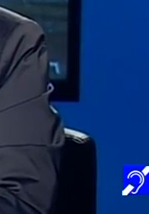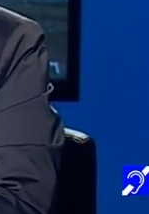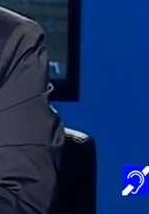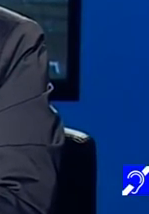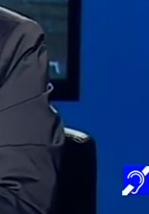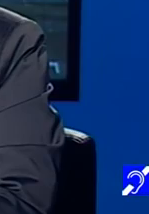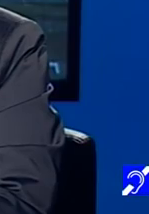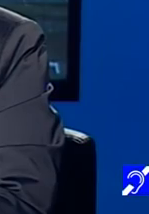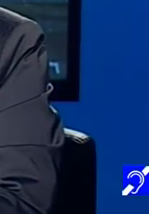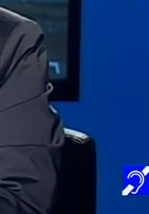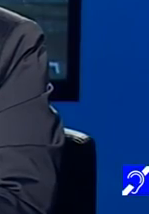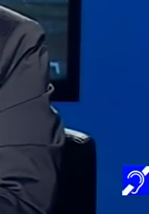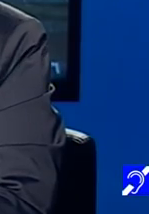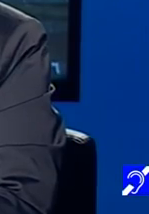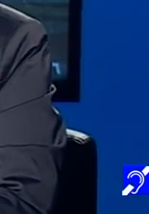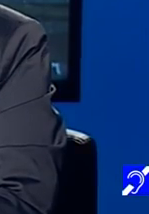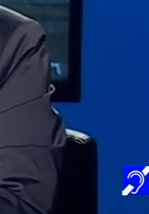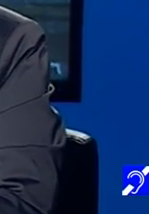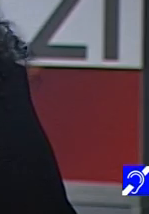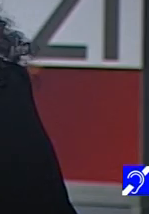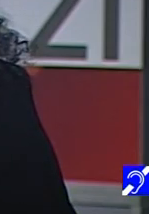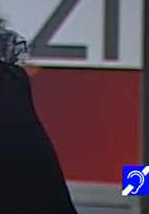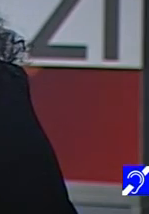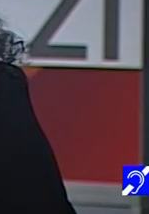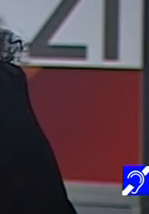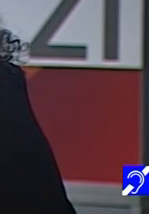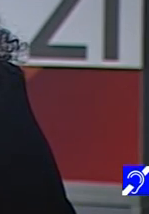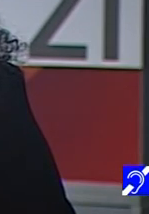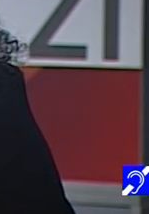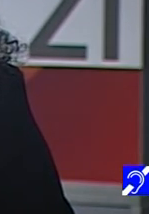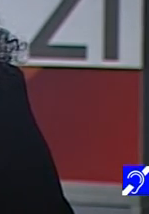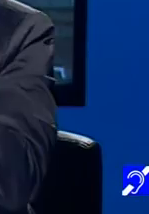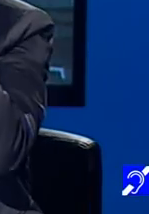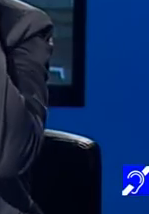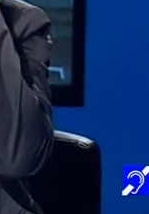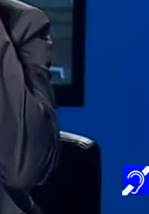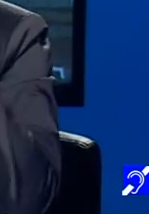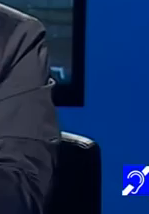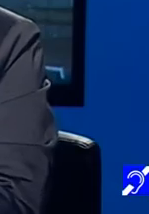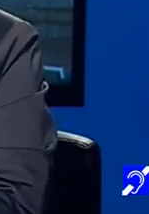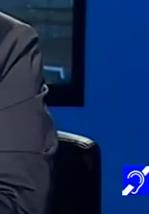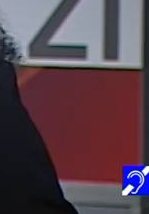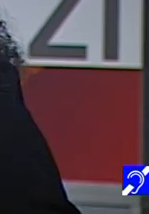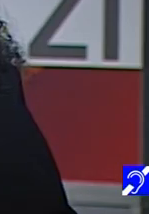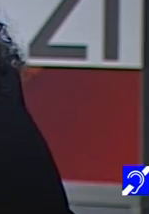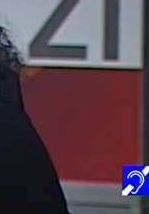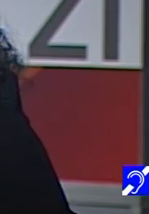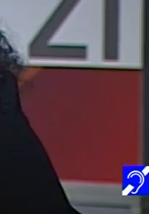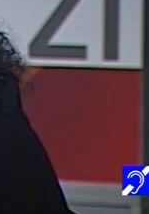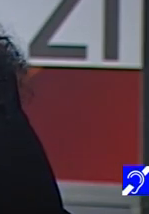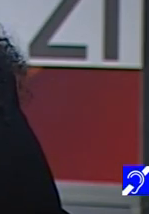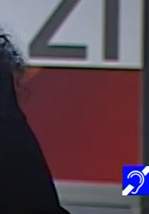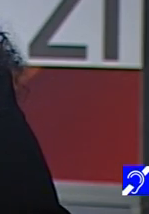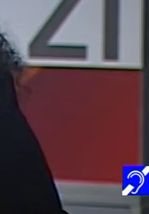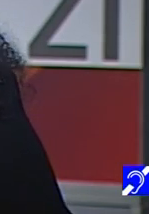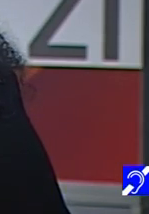a primi aceste drepturi teoretic, până la urmă. Și câte acte, câte dosare. Da. Teoretic trebuie făcut un singur drum